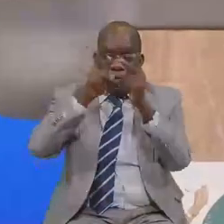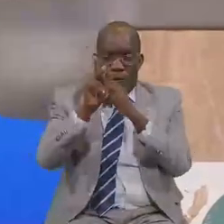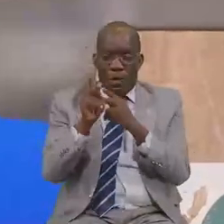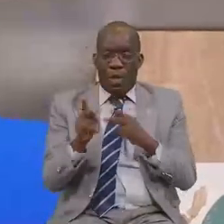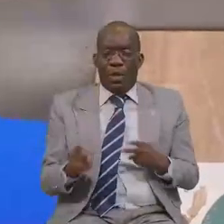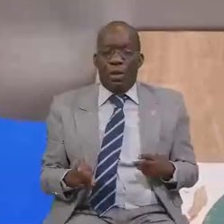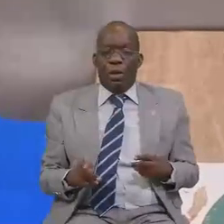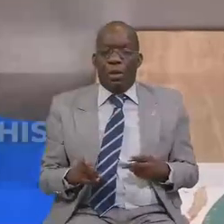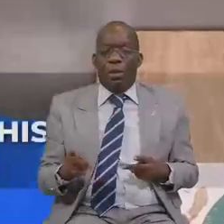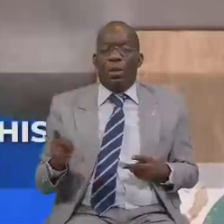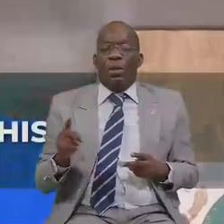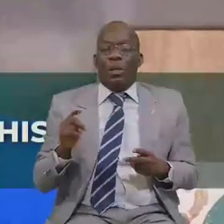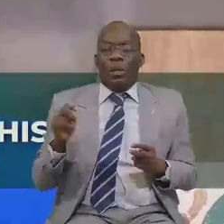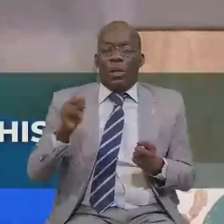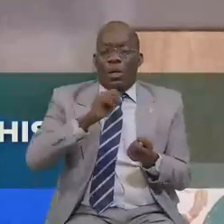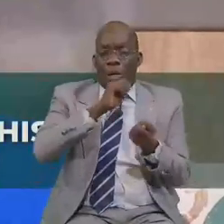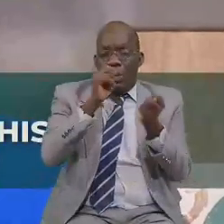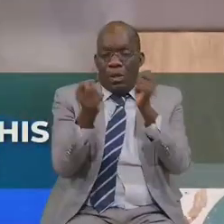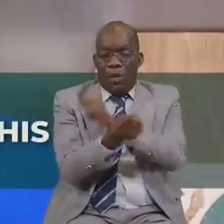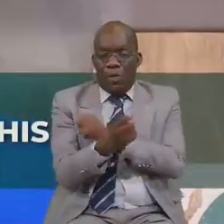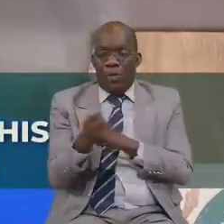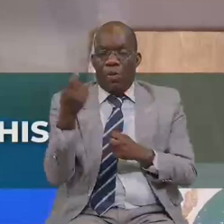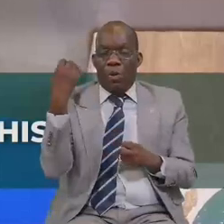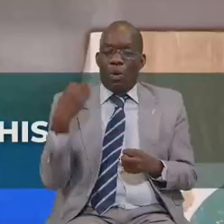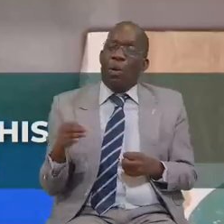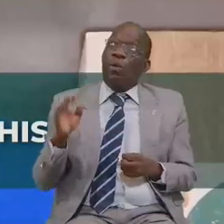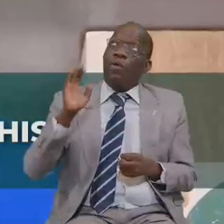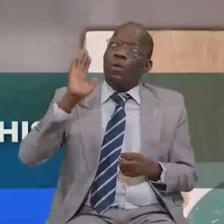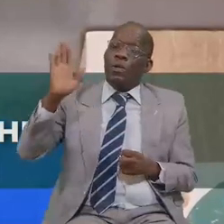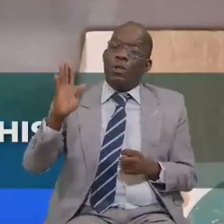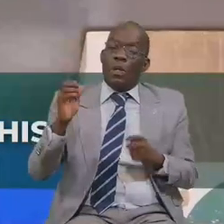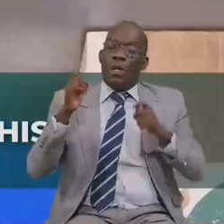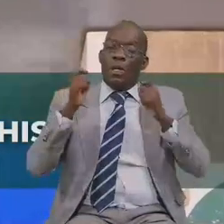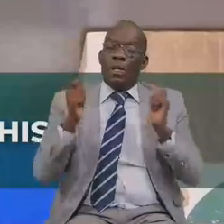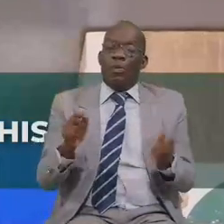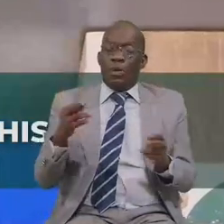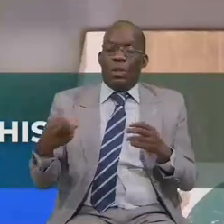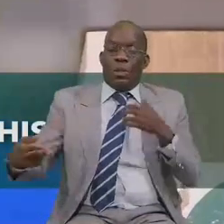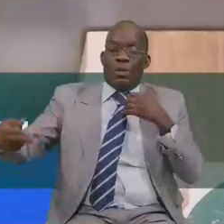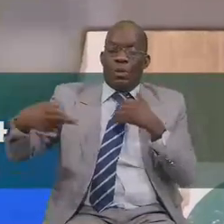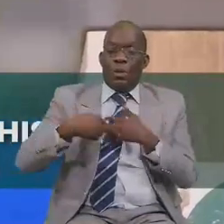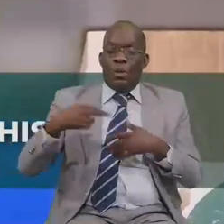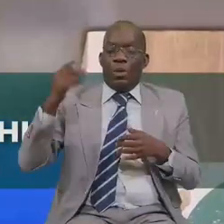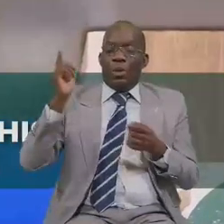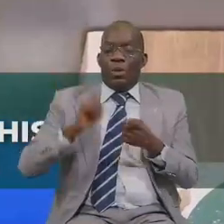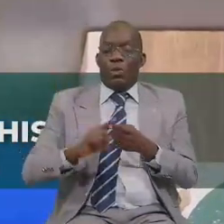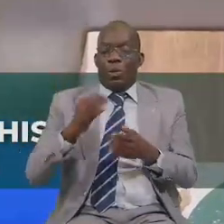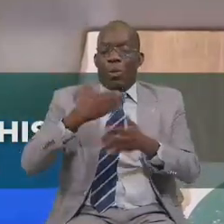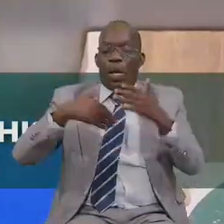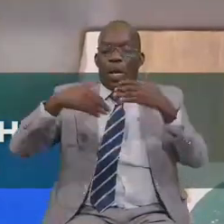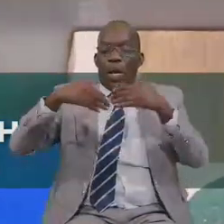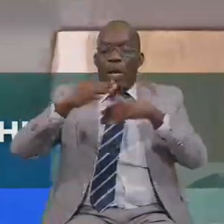Nous voyons la transformation prophétisée de son retour soudain pour l'élévation céleste.